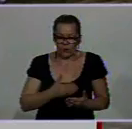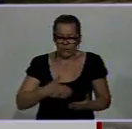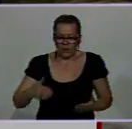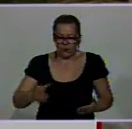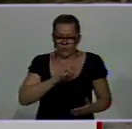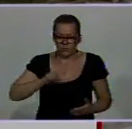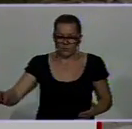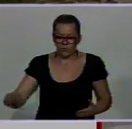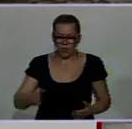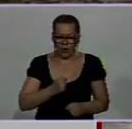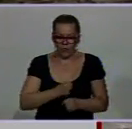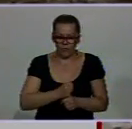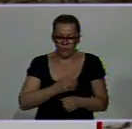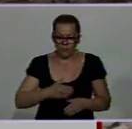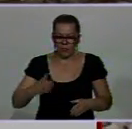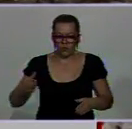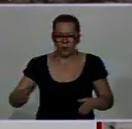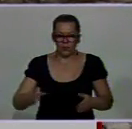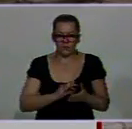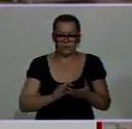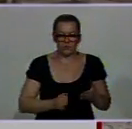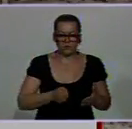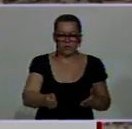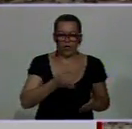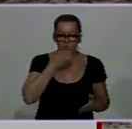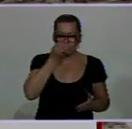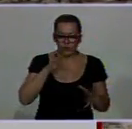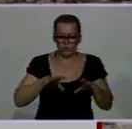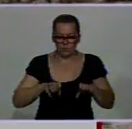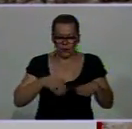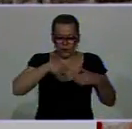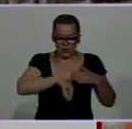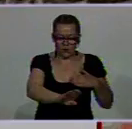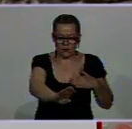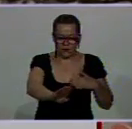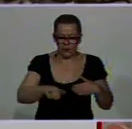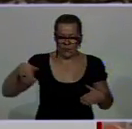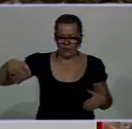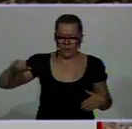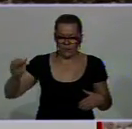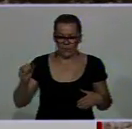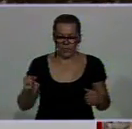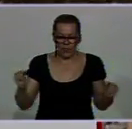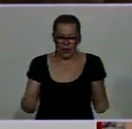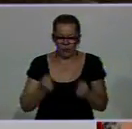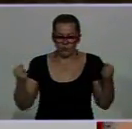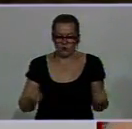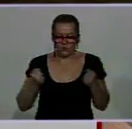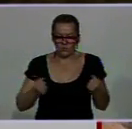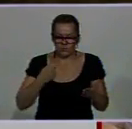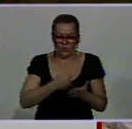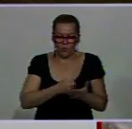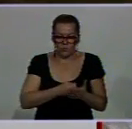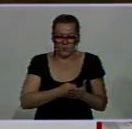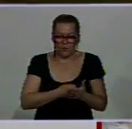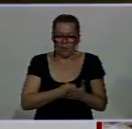sesizări, au anunțat că pământul a luat-o la vale. În schimb, cei de la exploatare au spus că au încercat să ridice și au investit bani,